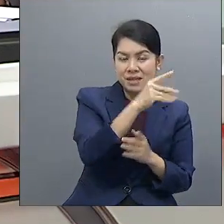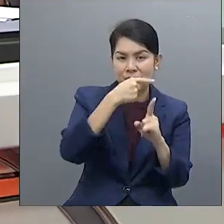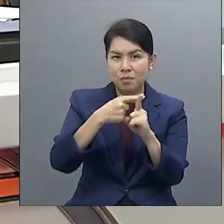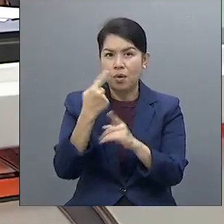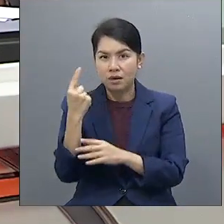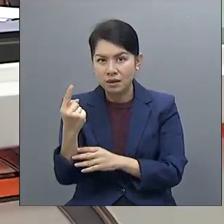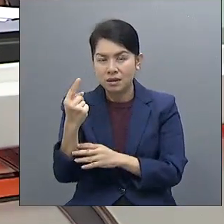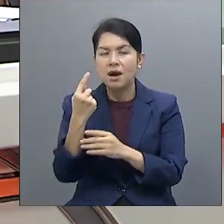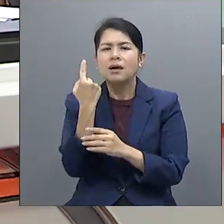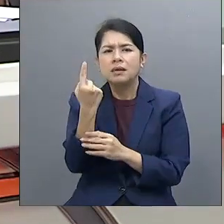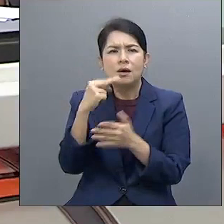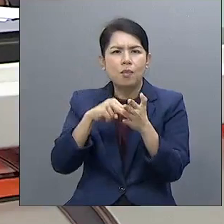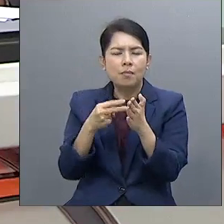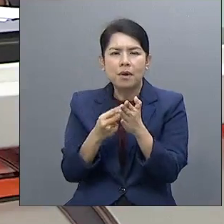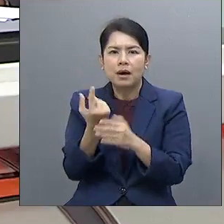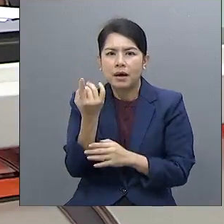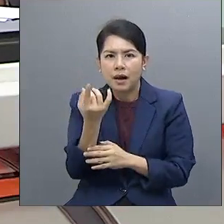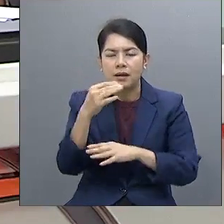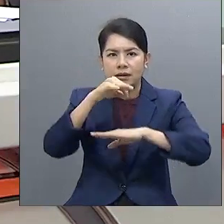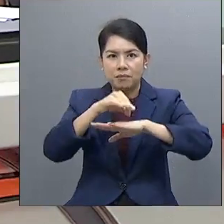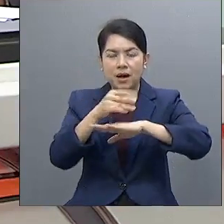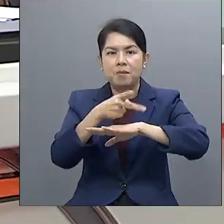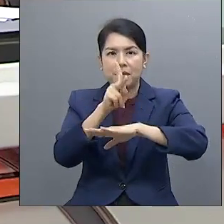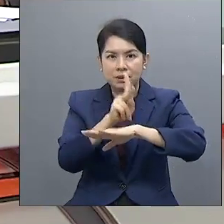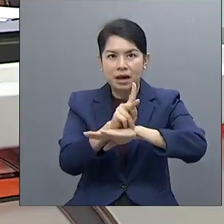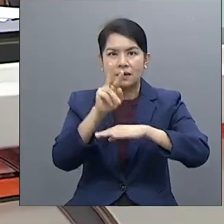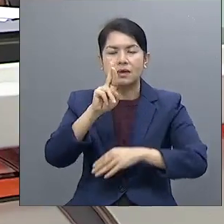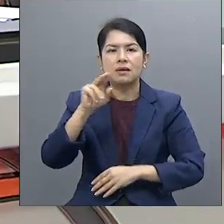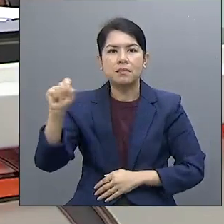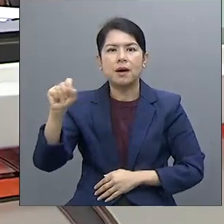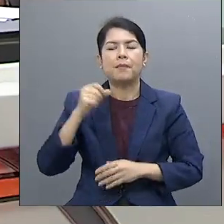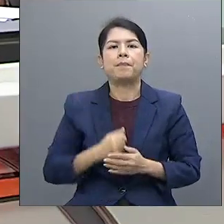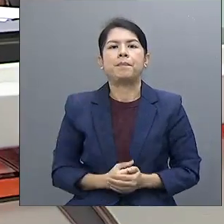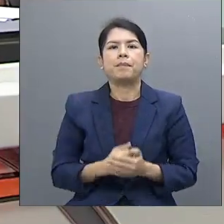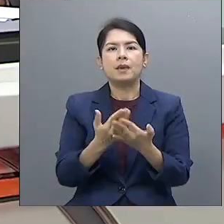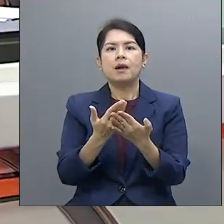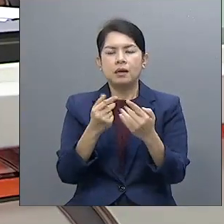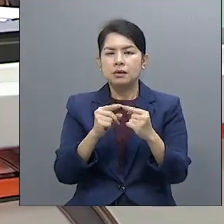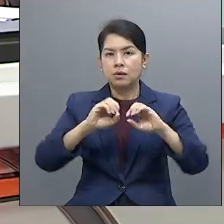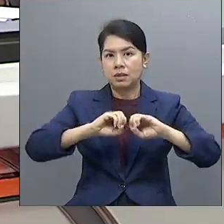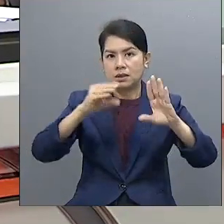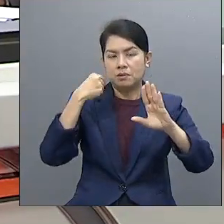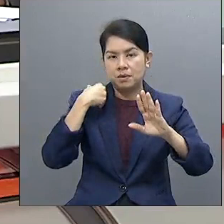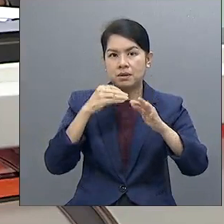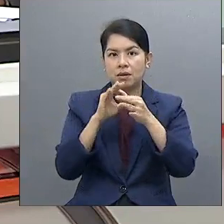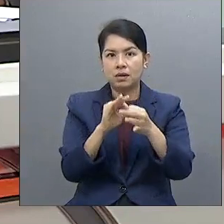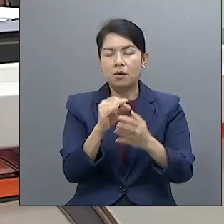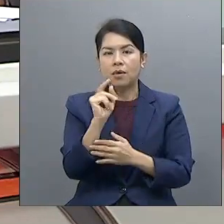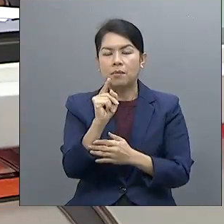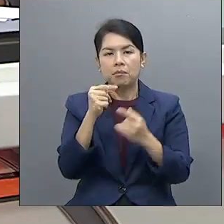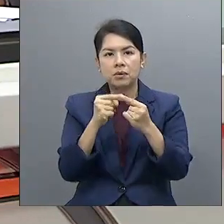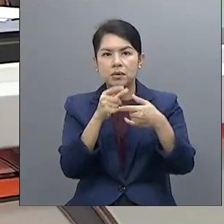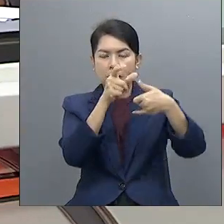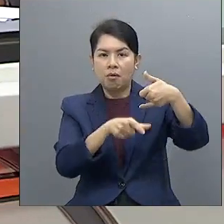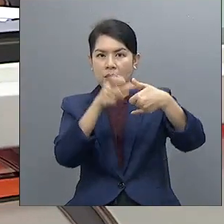ประธานสภาด้วยนะคะทางก้าวไกลเองเขาก็น่าจะส่งสัญญาณชัดด้วยการเปิดตัววิสัยทัศน์ผู้สมั